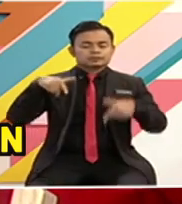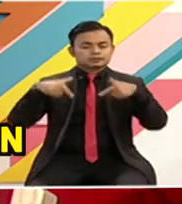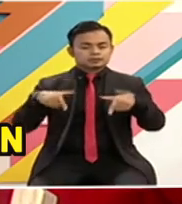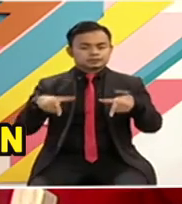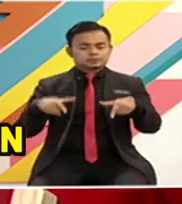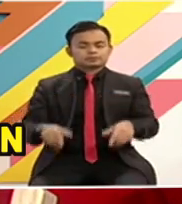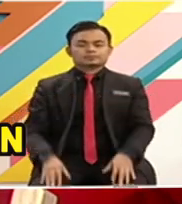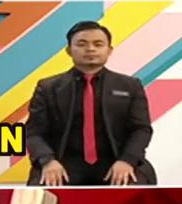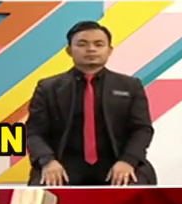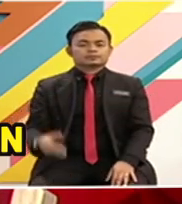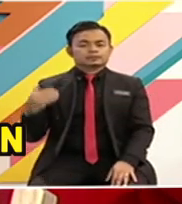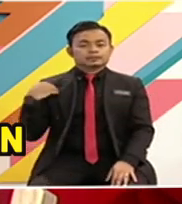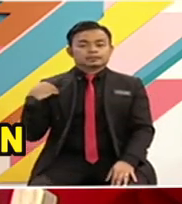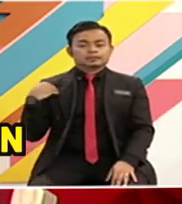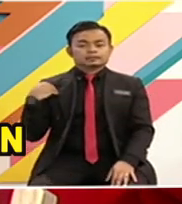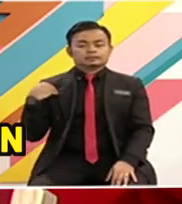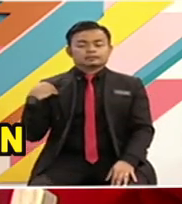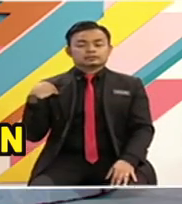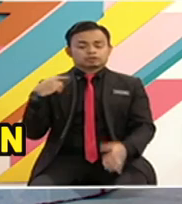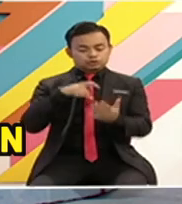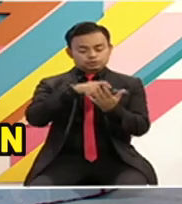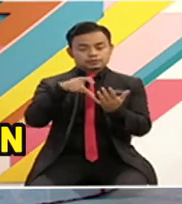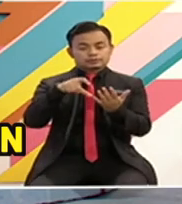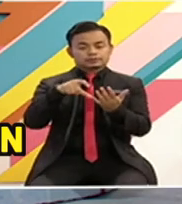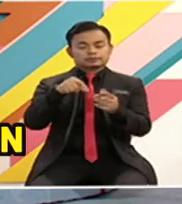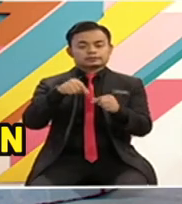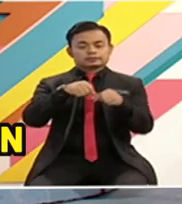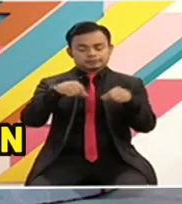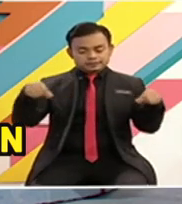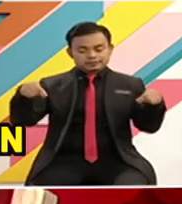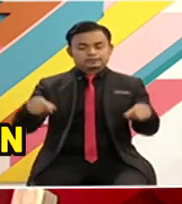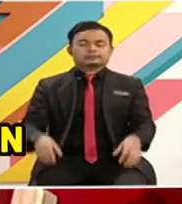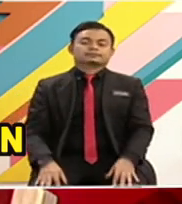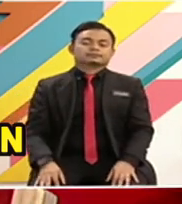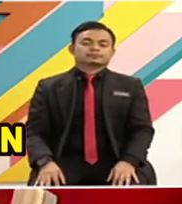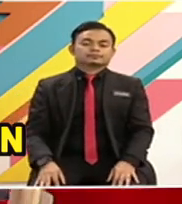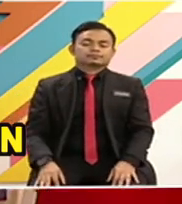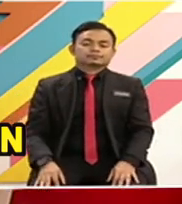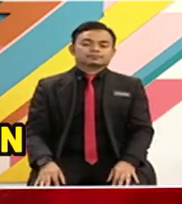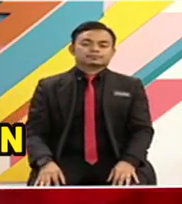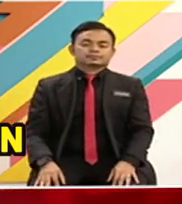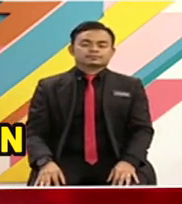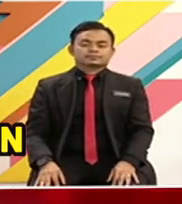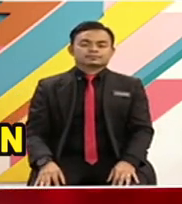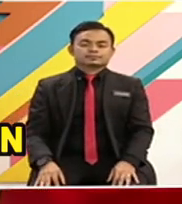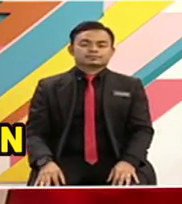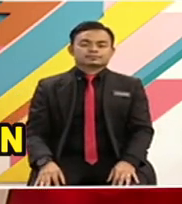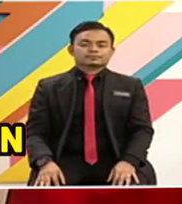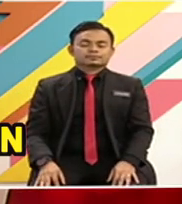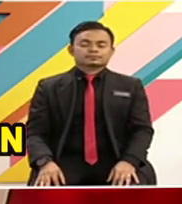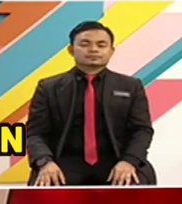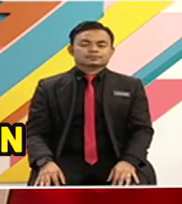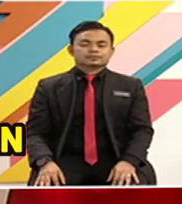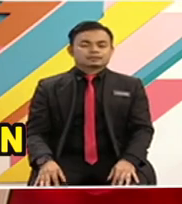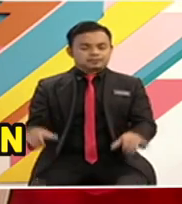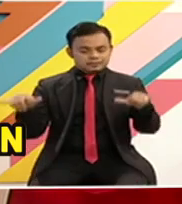ad Acura Iya garisan naiknya aku namun isi kuota dari Saint bisa model dari segi